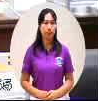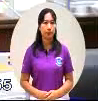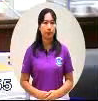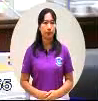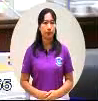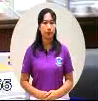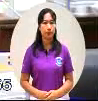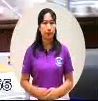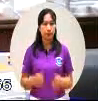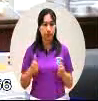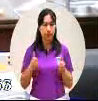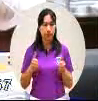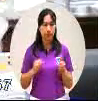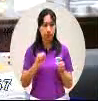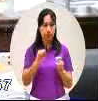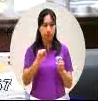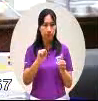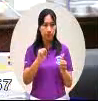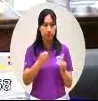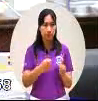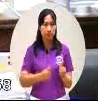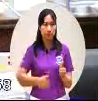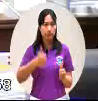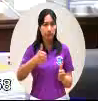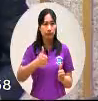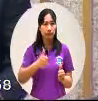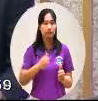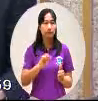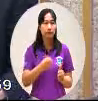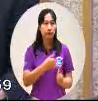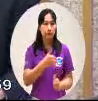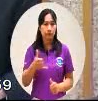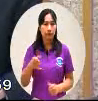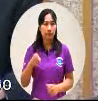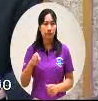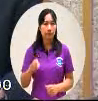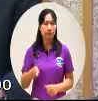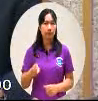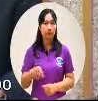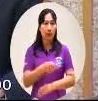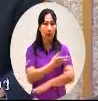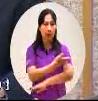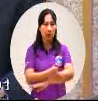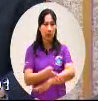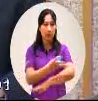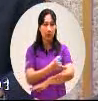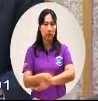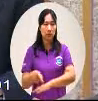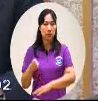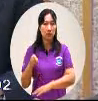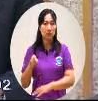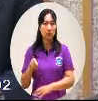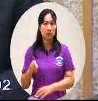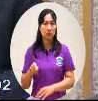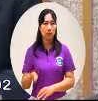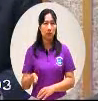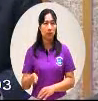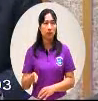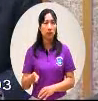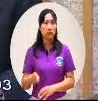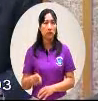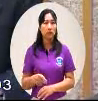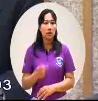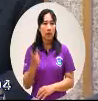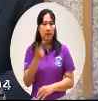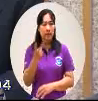谢谢议长谢谢柯议员那个纳次兰溪还有到那个纳尼罗溪